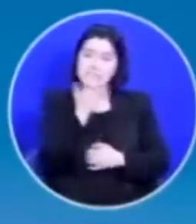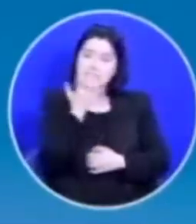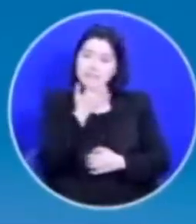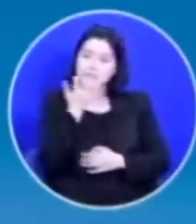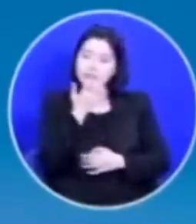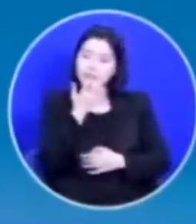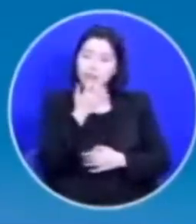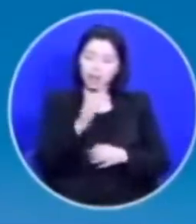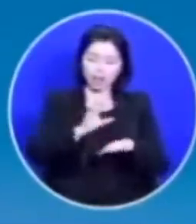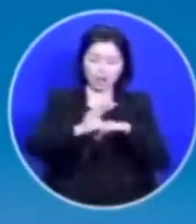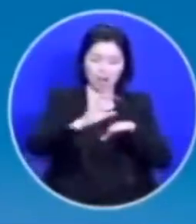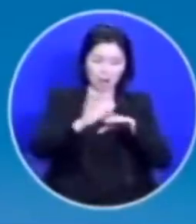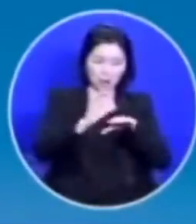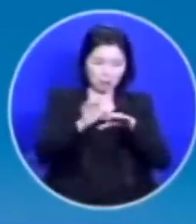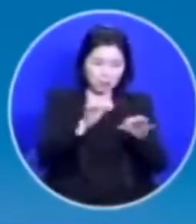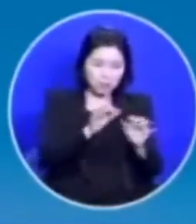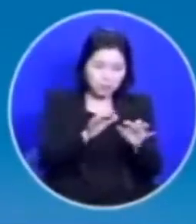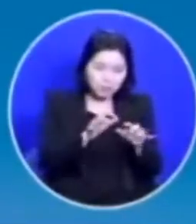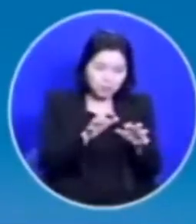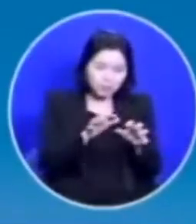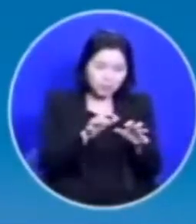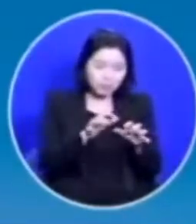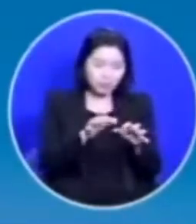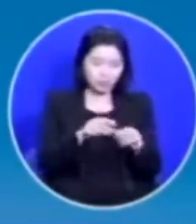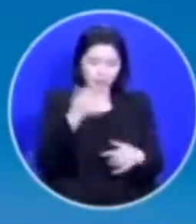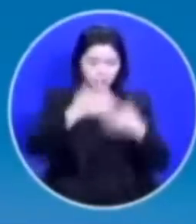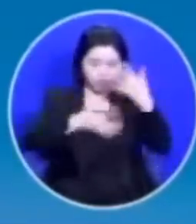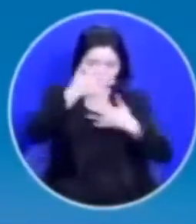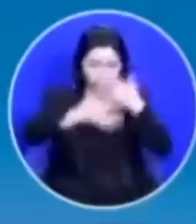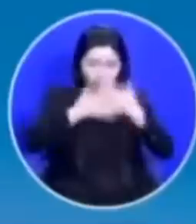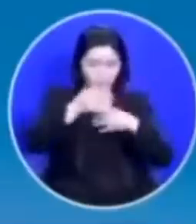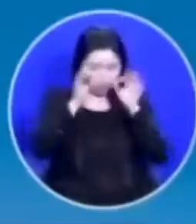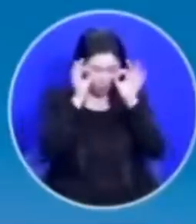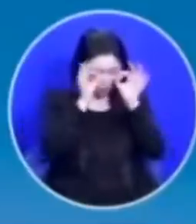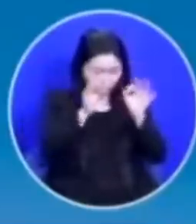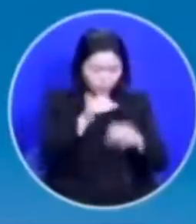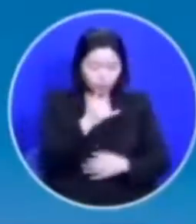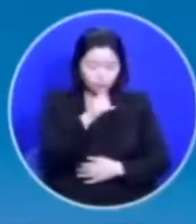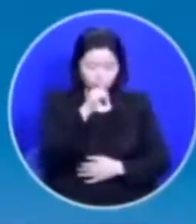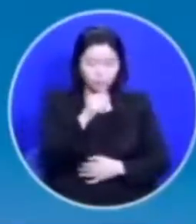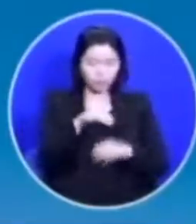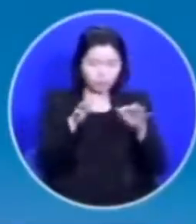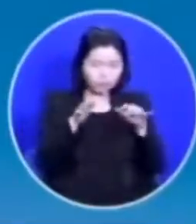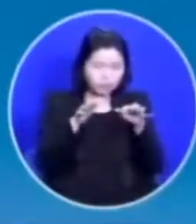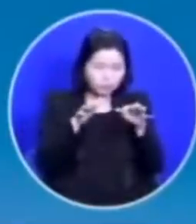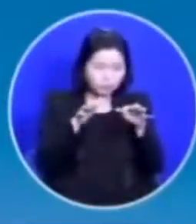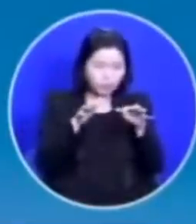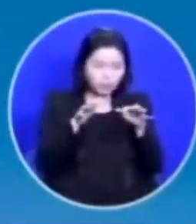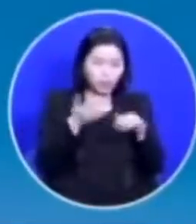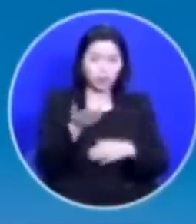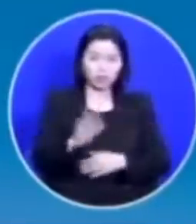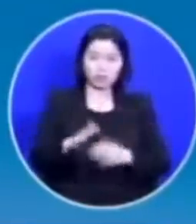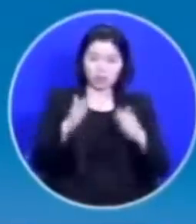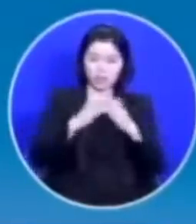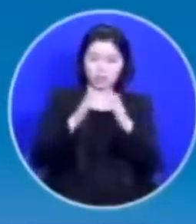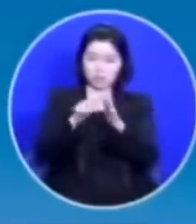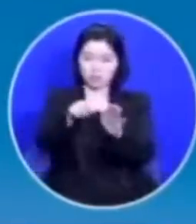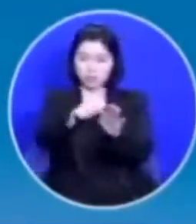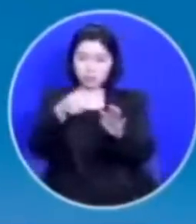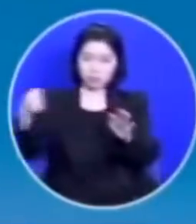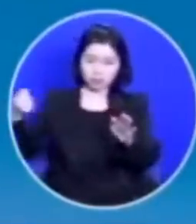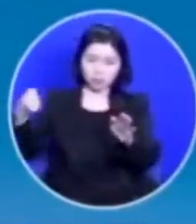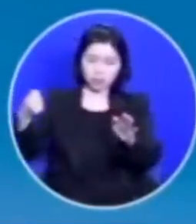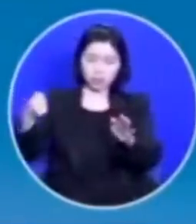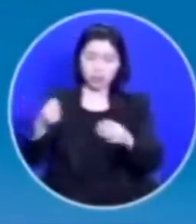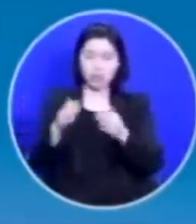웹사이트에 들어가서 음란 영상물을 보고 있었습니다 그런데 현관문이 열리는 소리가 들리면서